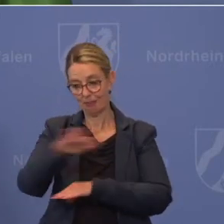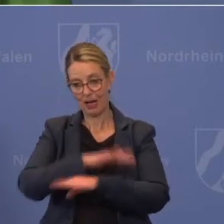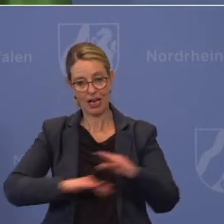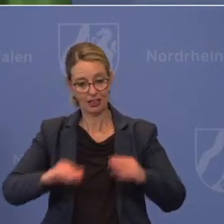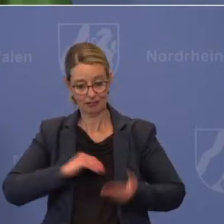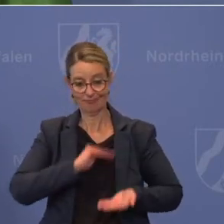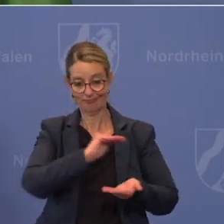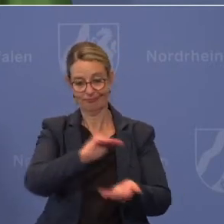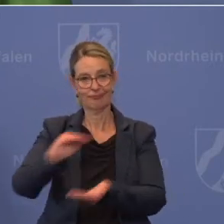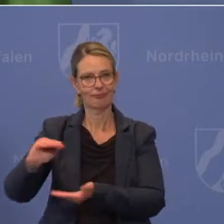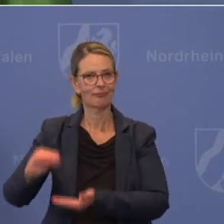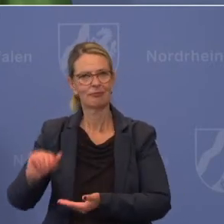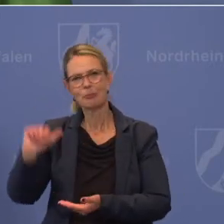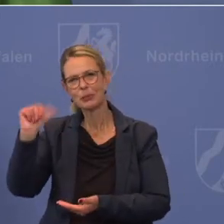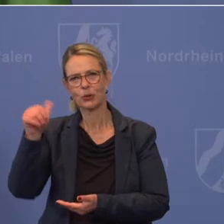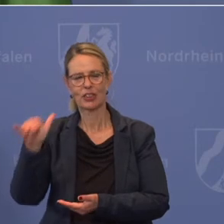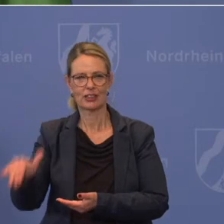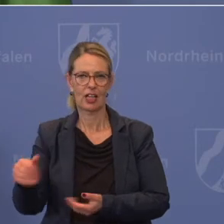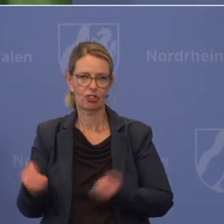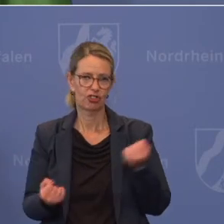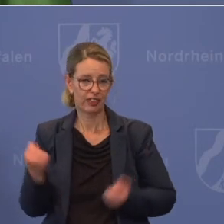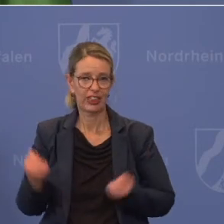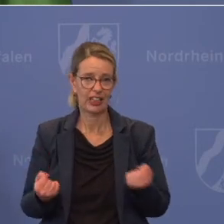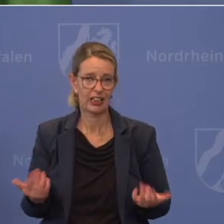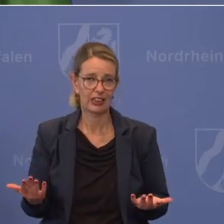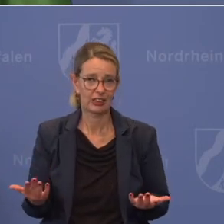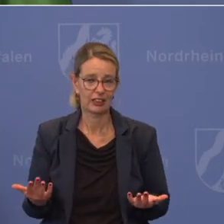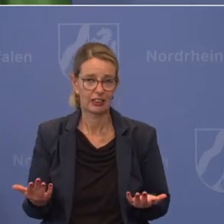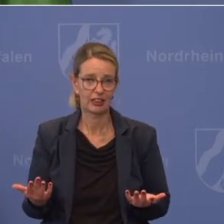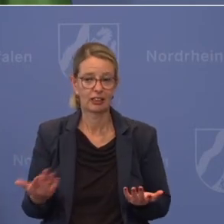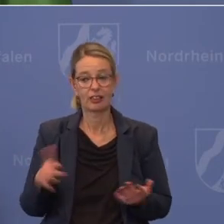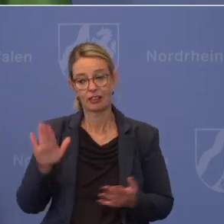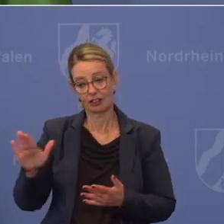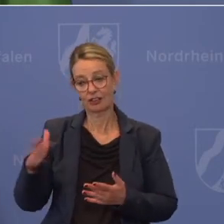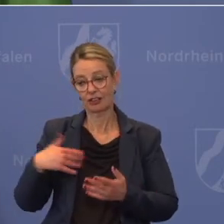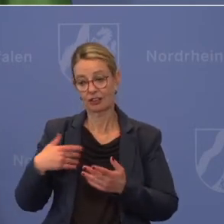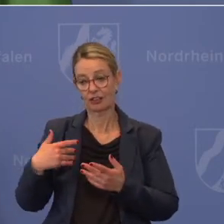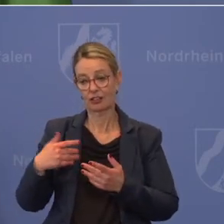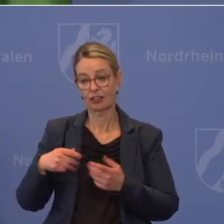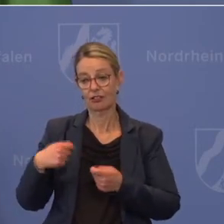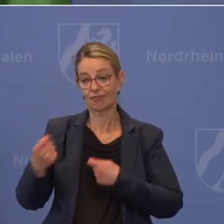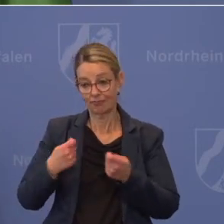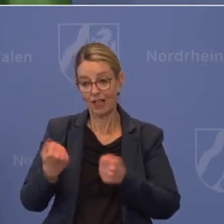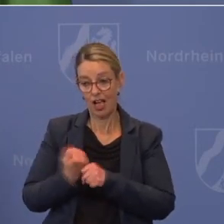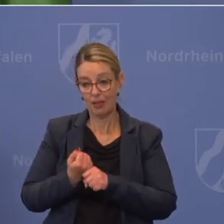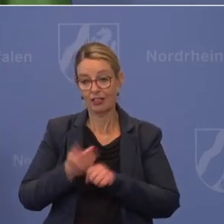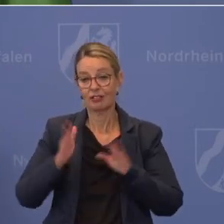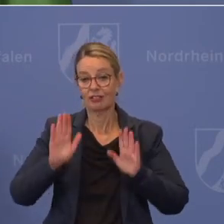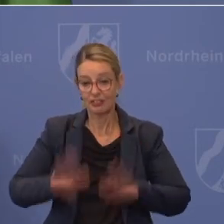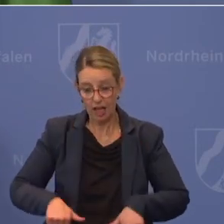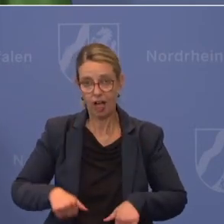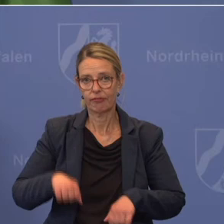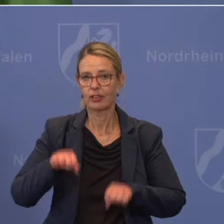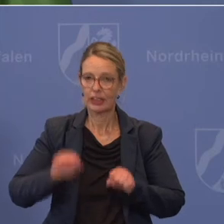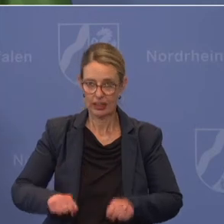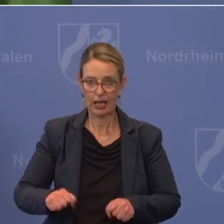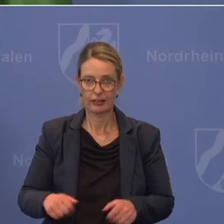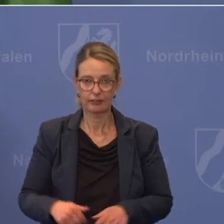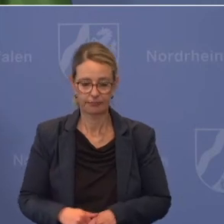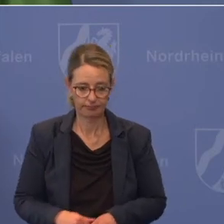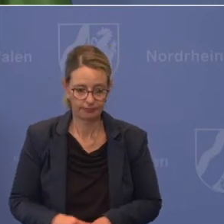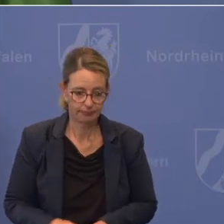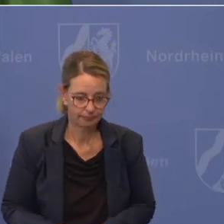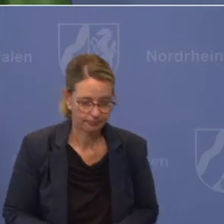bereitgestellt werden kann, die besondere Schwierigkeiten hatten, ihre Geschäfte wieder aufnehmen zu dürfen und aufnehmen zu können. Auch das